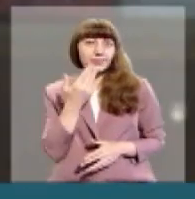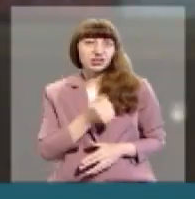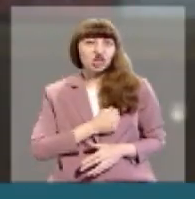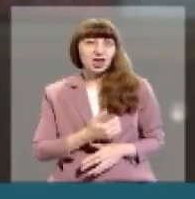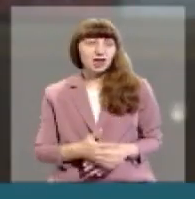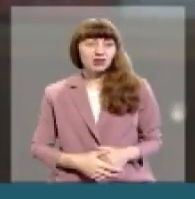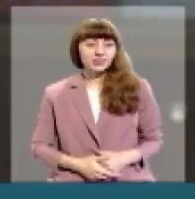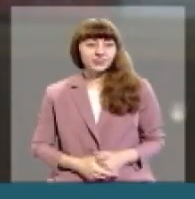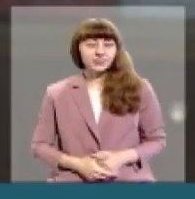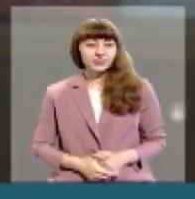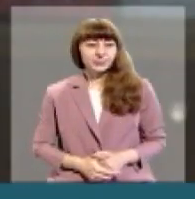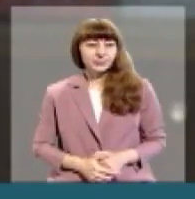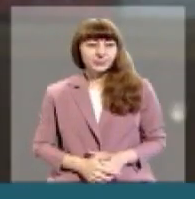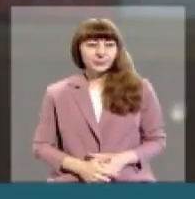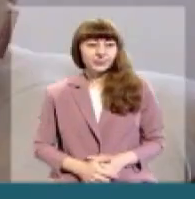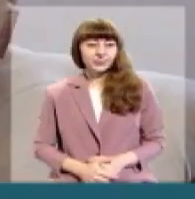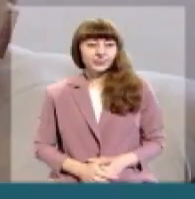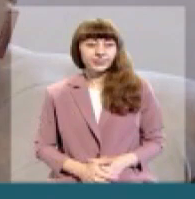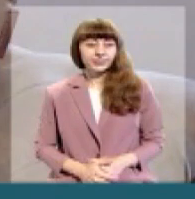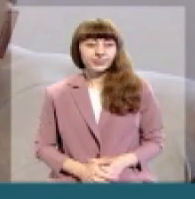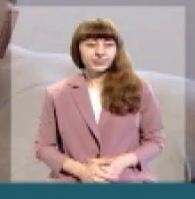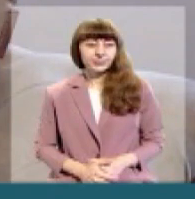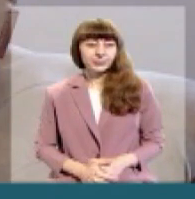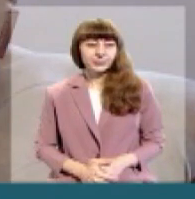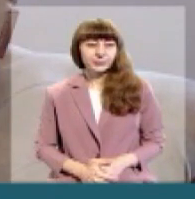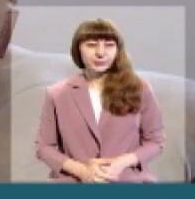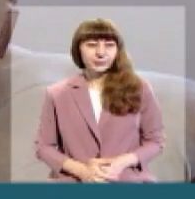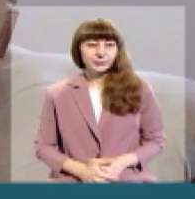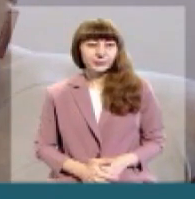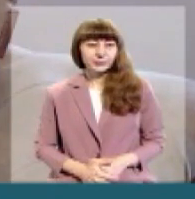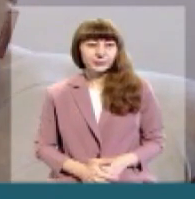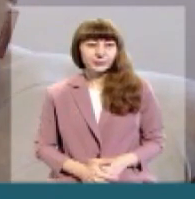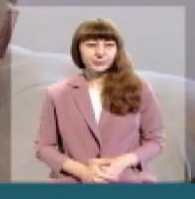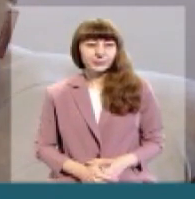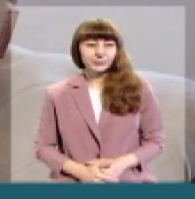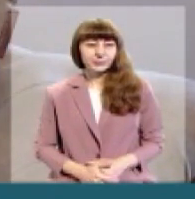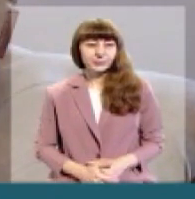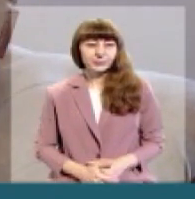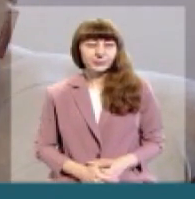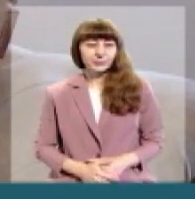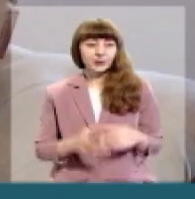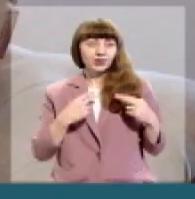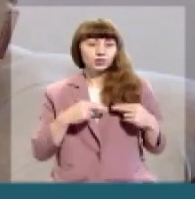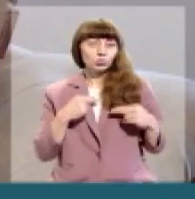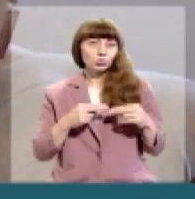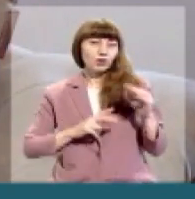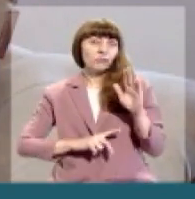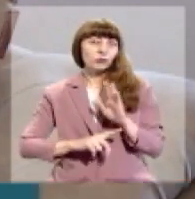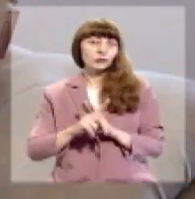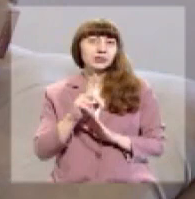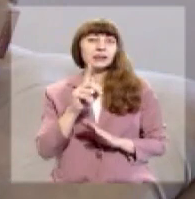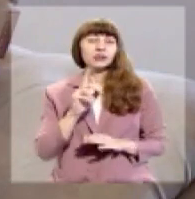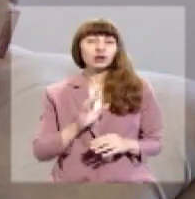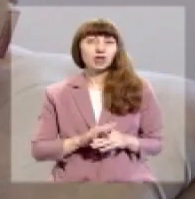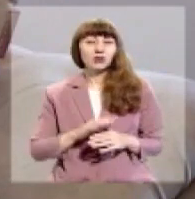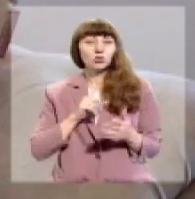тіпті Мәскеу қалаларында жұмыс істепті. Жолдасымды Москваға академия СССР дейтін болатын өгізе,